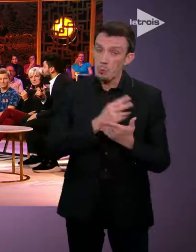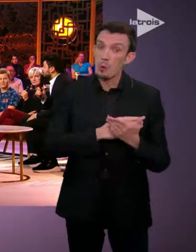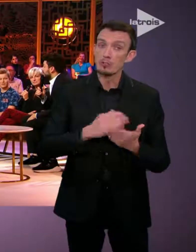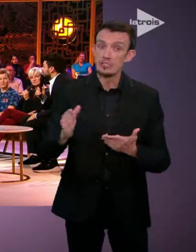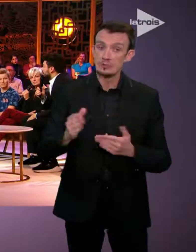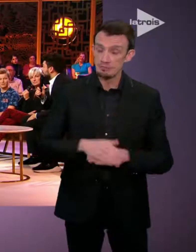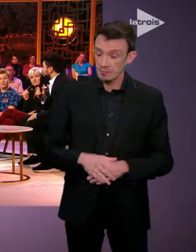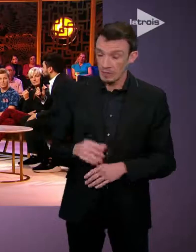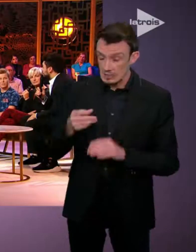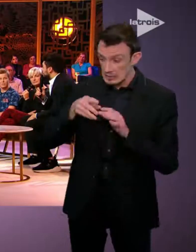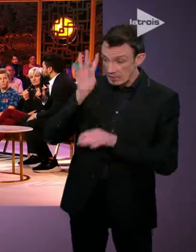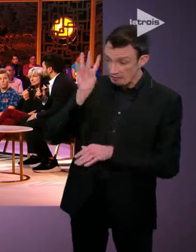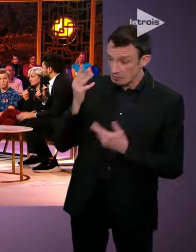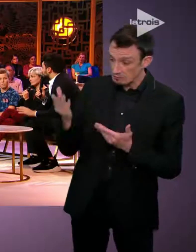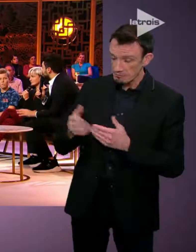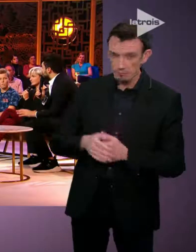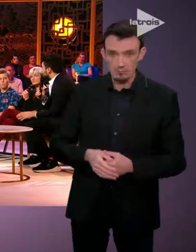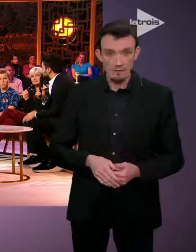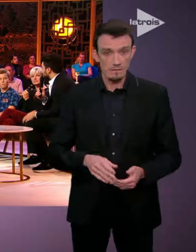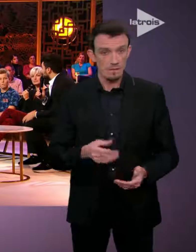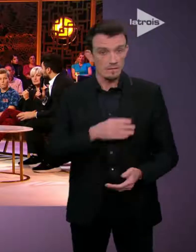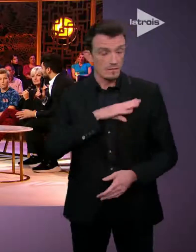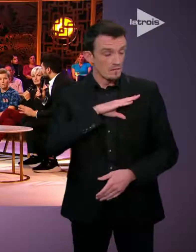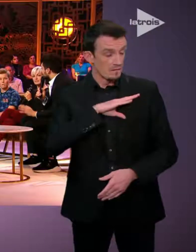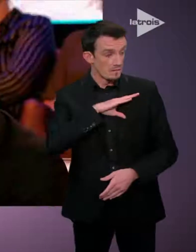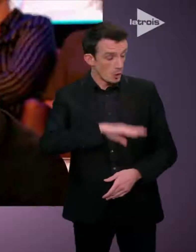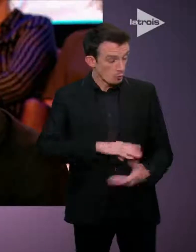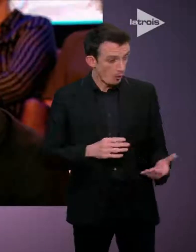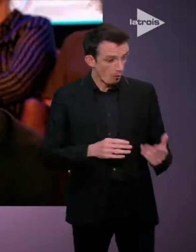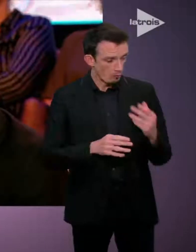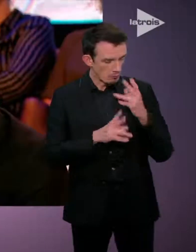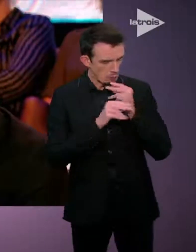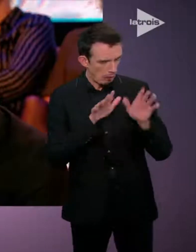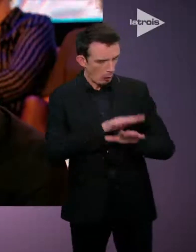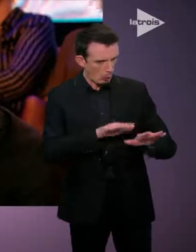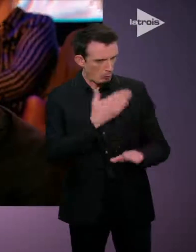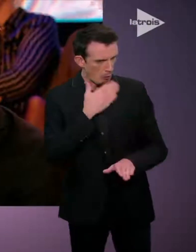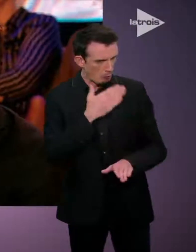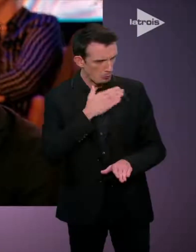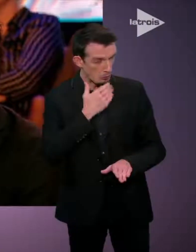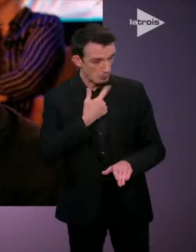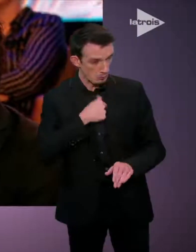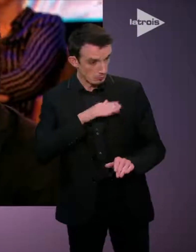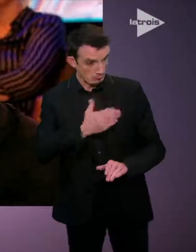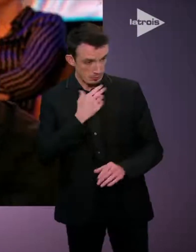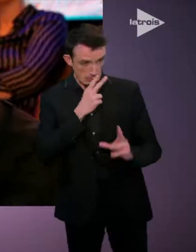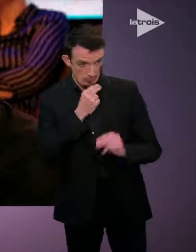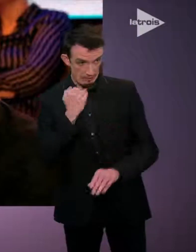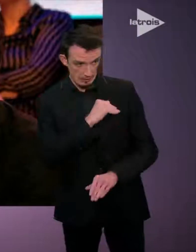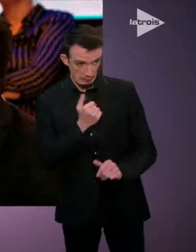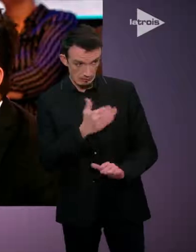Franchement, je vais parler doucement, comme ça je suis sûr que... Non, c'est bon, je peux parler, parce que moi d'habitude je parle très très vite, comme ça, je